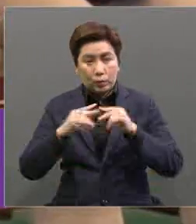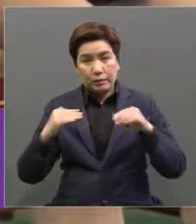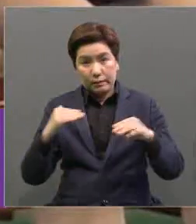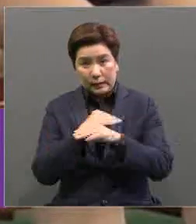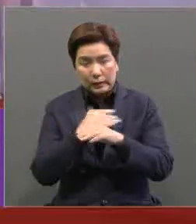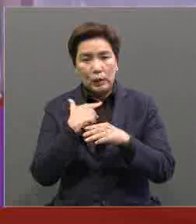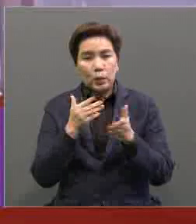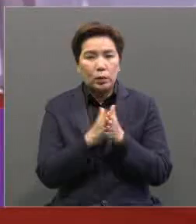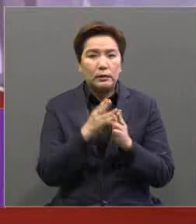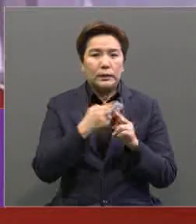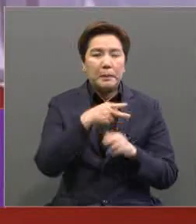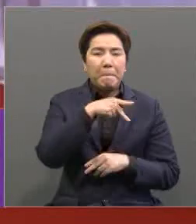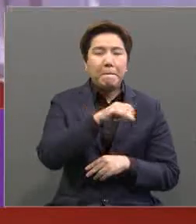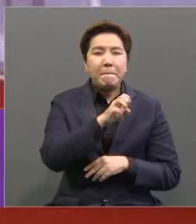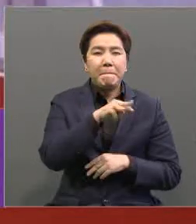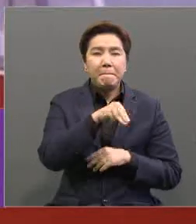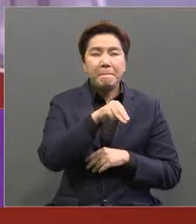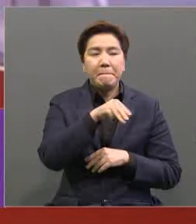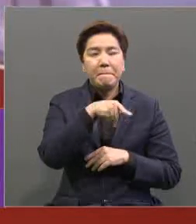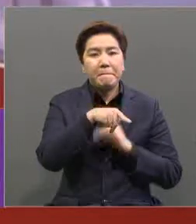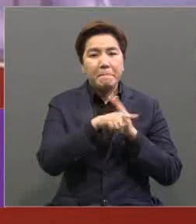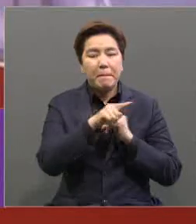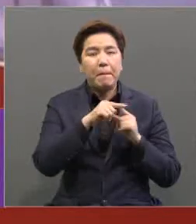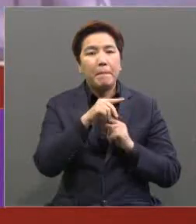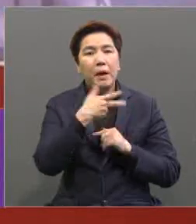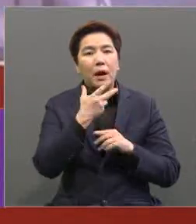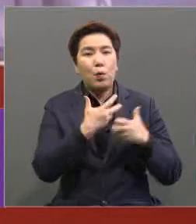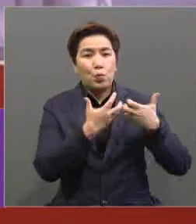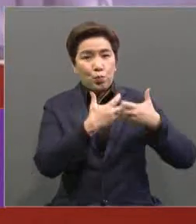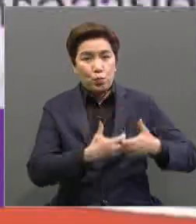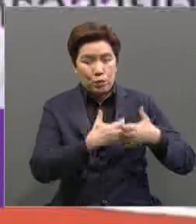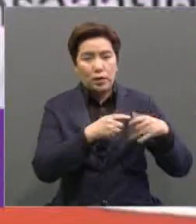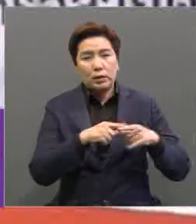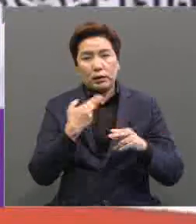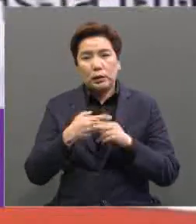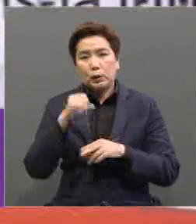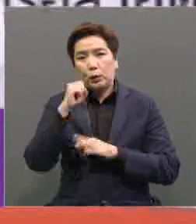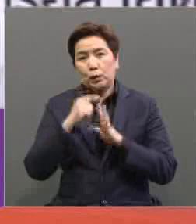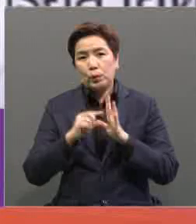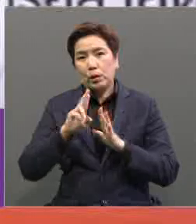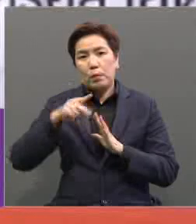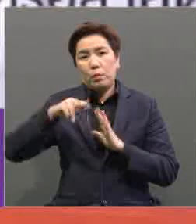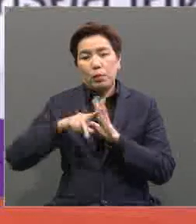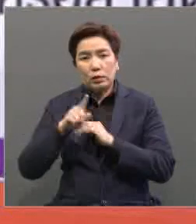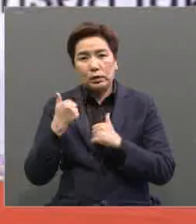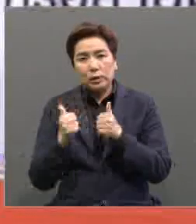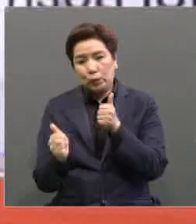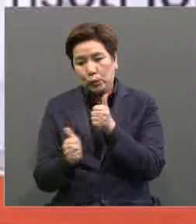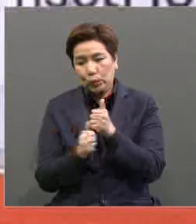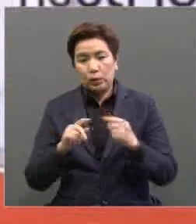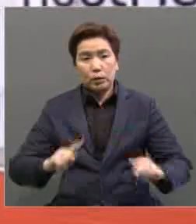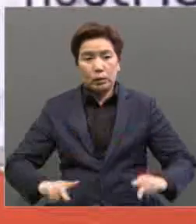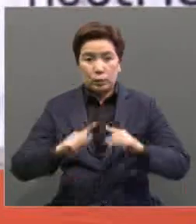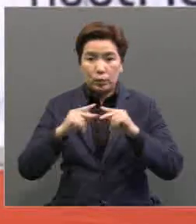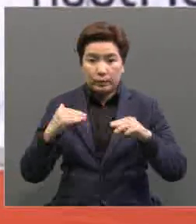นะครับคุณพิมพ์ภัทราวิชัยกุลนะรัฐมนตรีว่าการกระทรวงอุตสาหกรรมและนายสุรพงษ์ปิยโชติรัฐมนตรีช่วยว่าการกระทรวงค